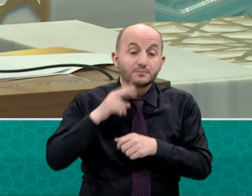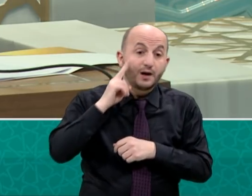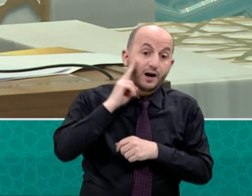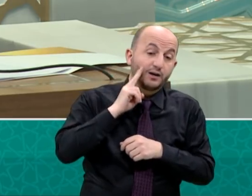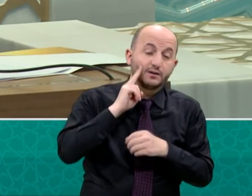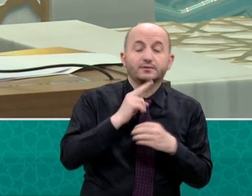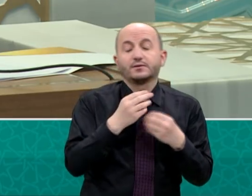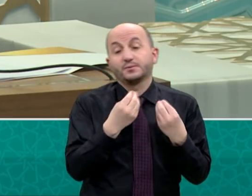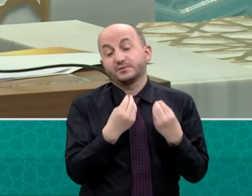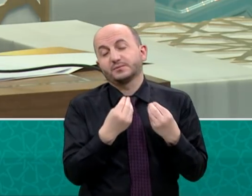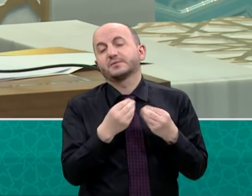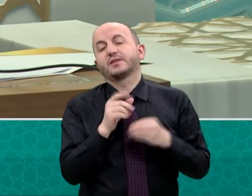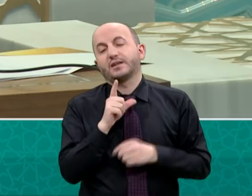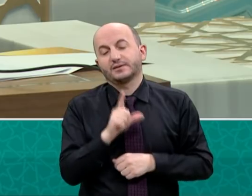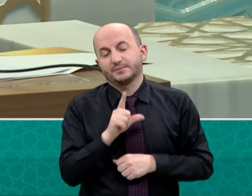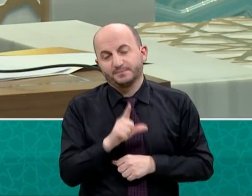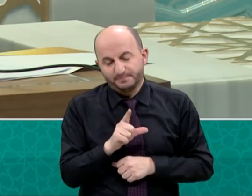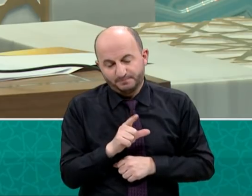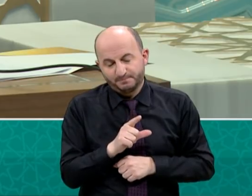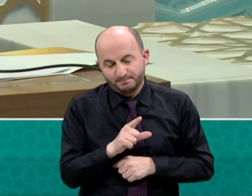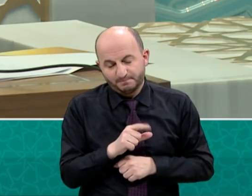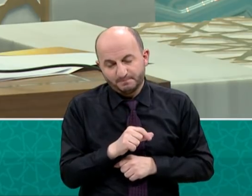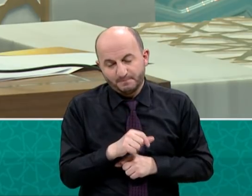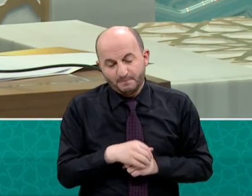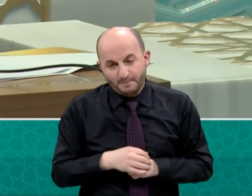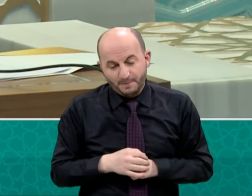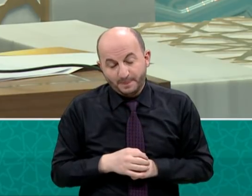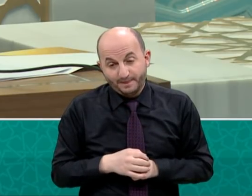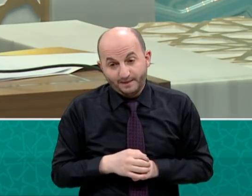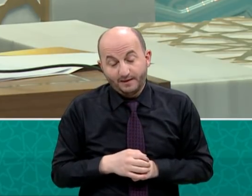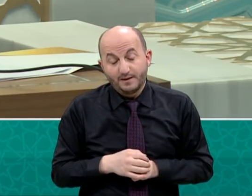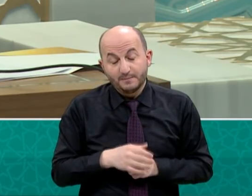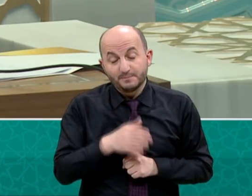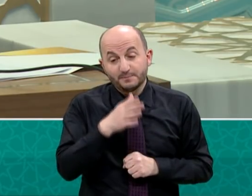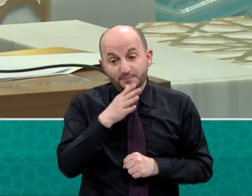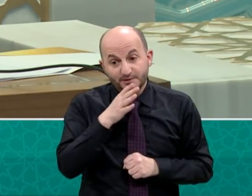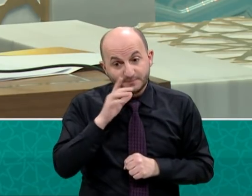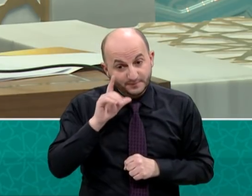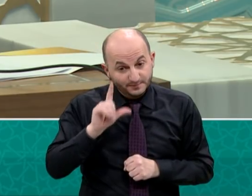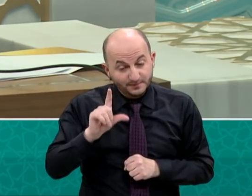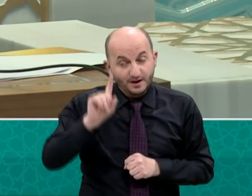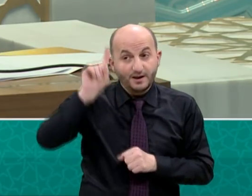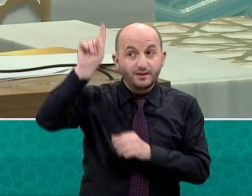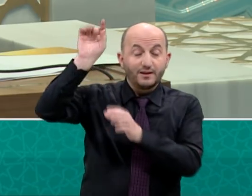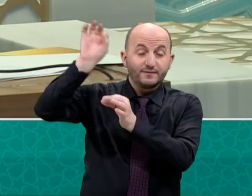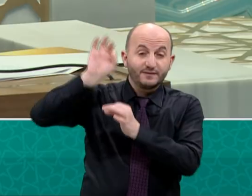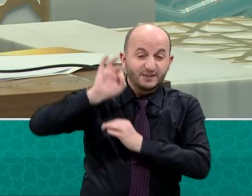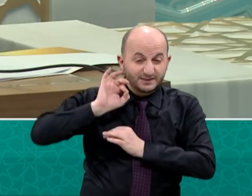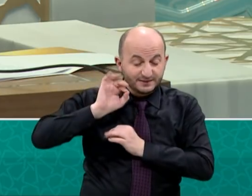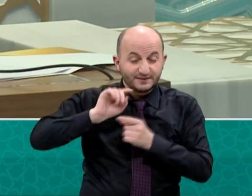da göstermezsek değerli kardeşlerim, o zaman bilelim ki vahyin ve